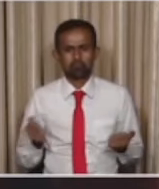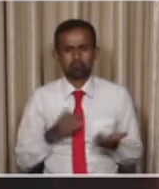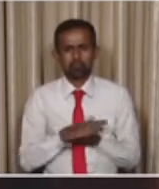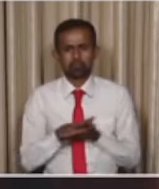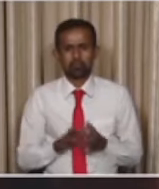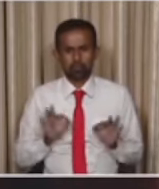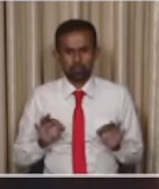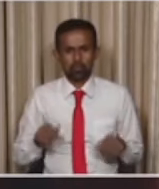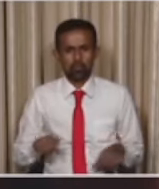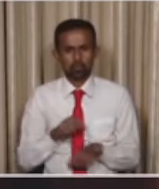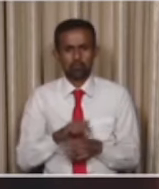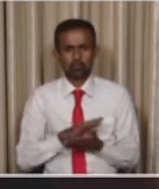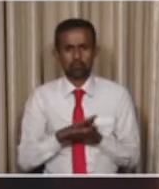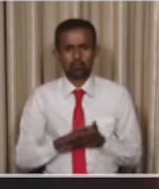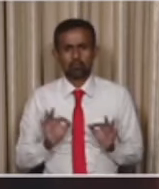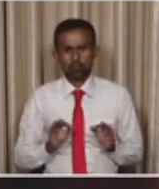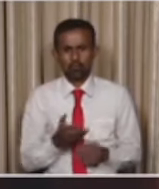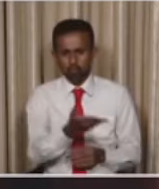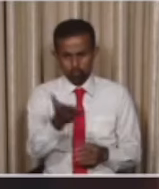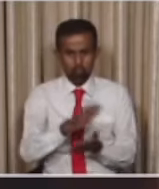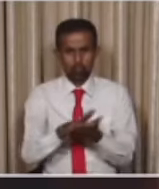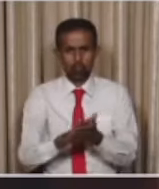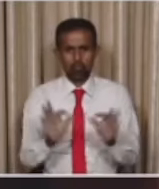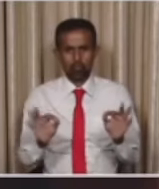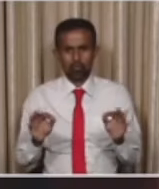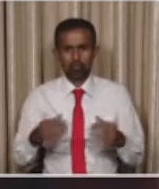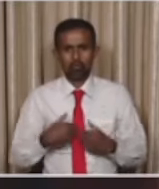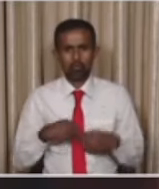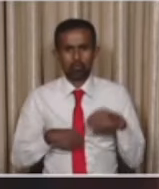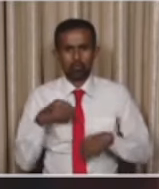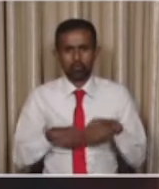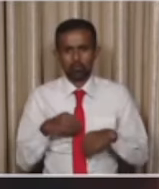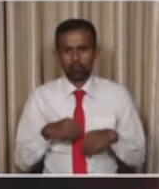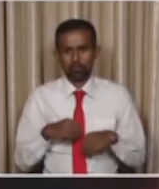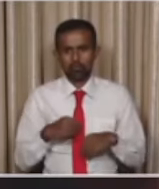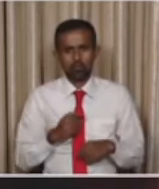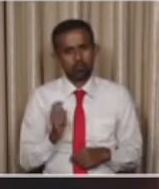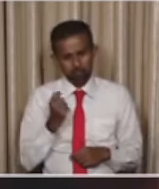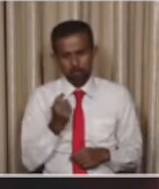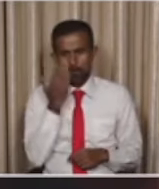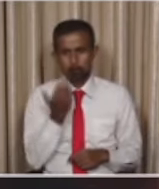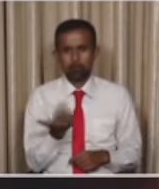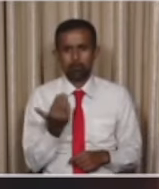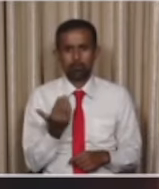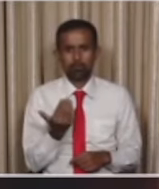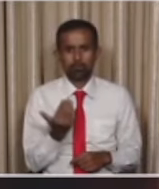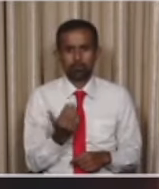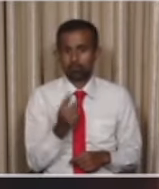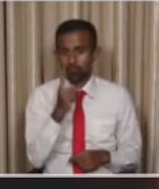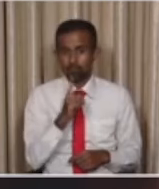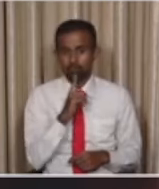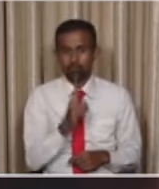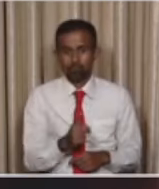වෙන්න. දැම්මම ලැහැත්ති වෙන්න. ඕගොල්ලෝ සූදානම් වෙන්න. අපි ඡන්දේ තියෙනවා. අපි දිනලා පෙන්නන්නම්. අපි හැබැයි එකක් මං